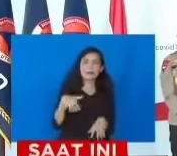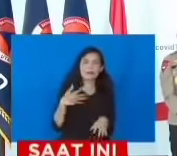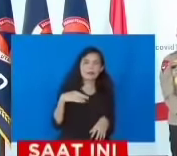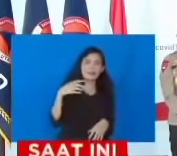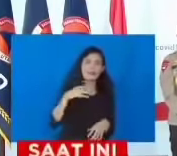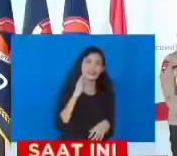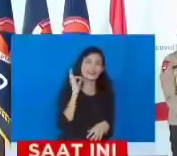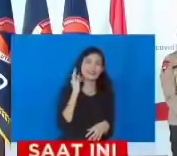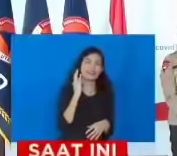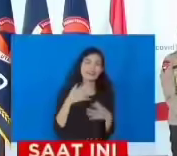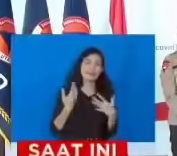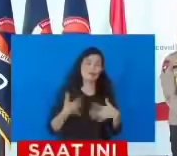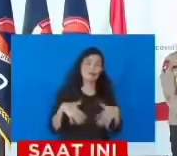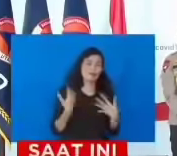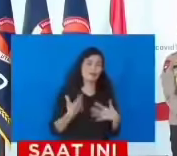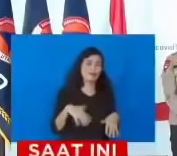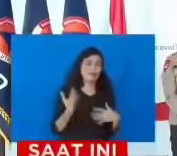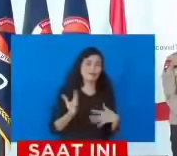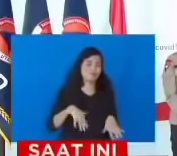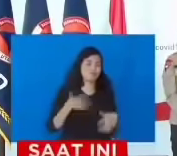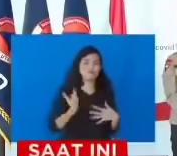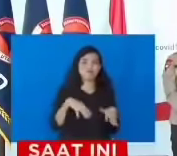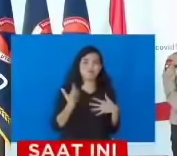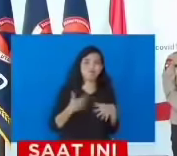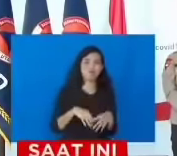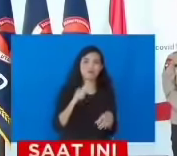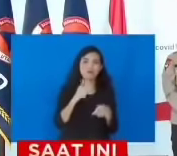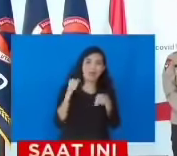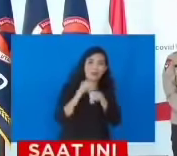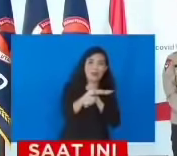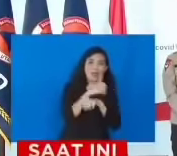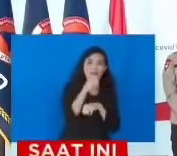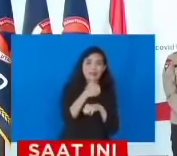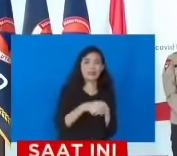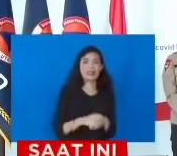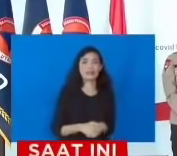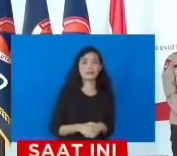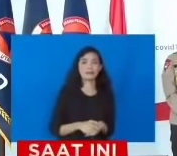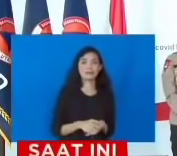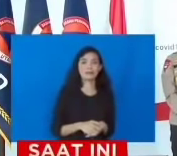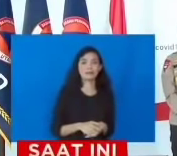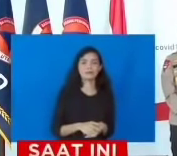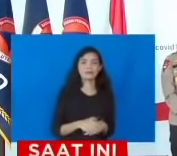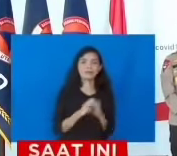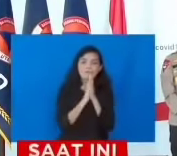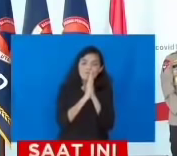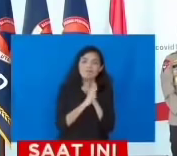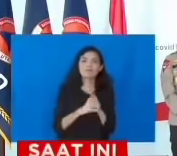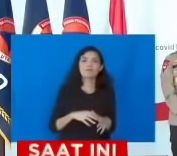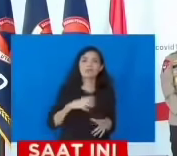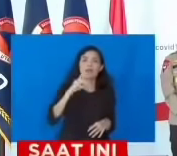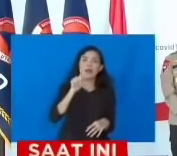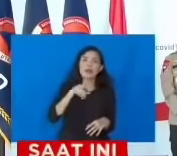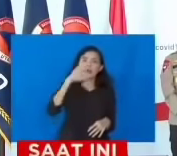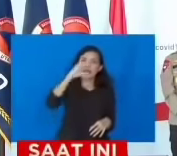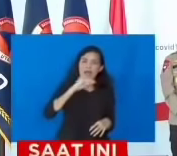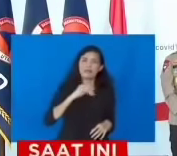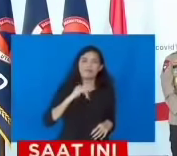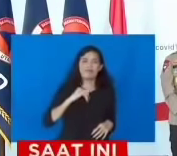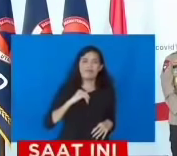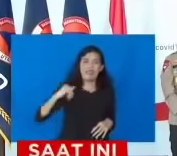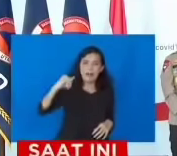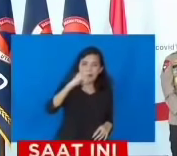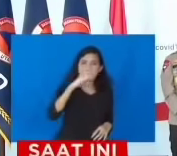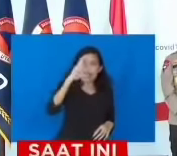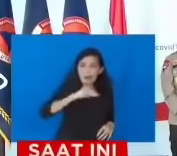besar untuk terjadinya penularan. Mari bersama-sama kita pahami bahwa